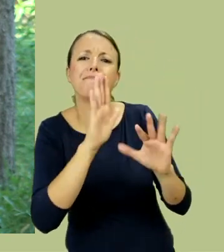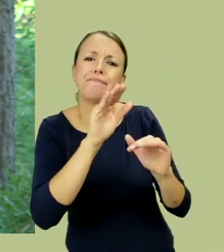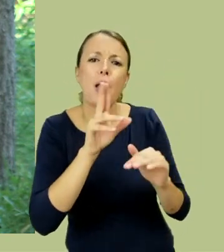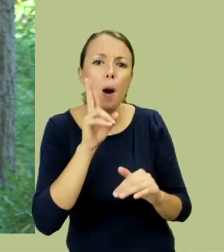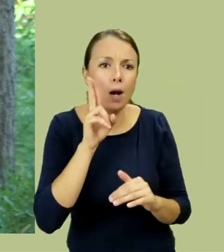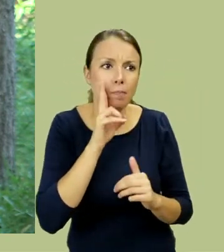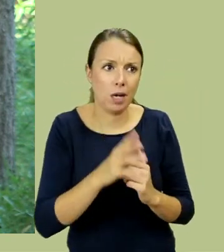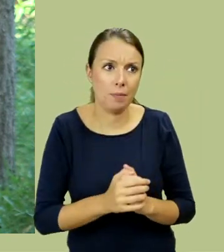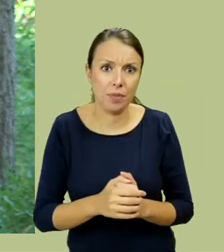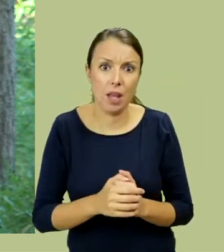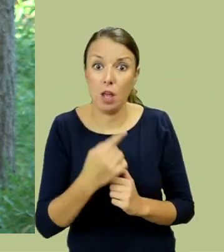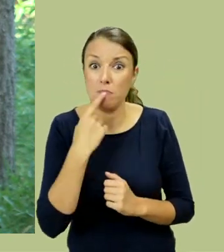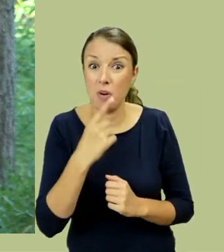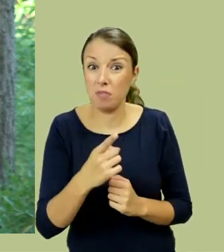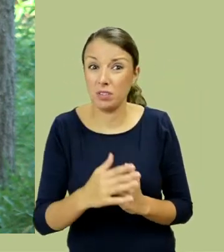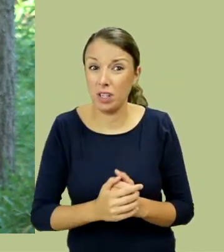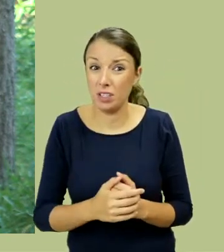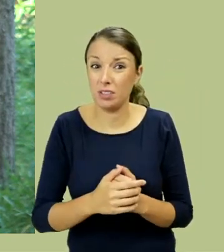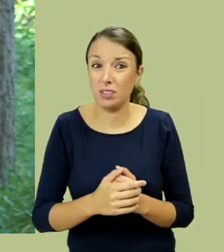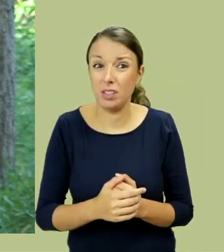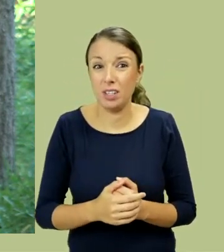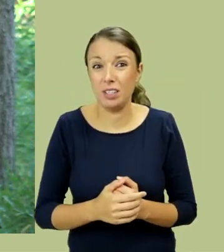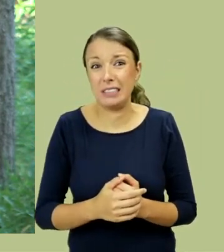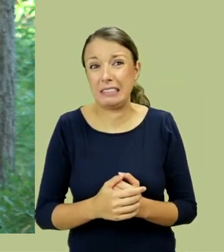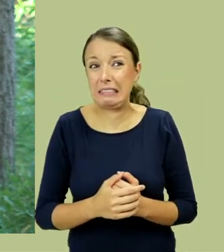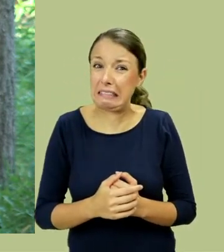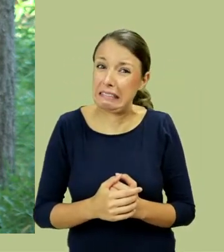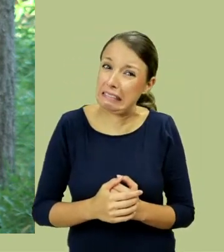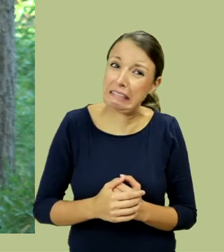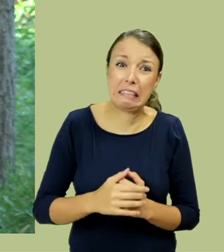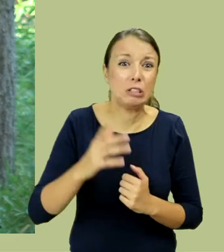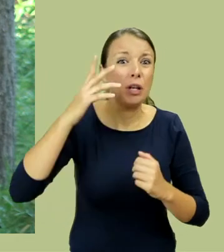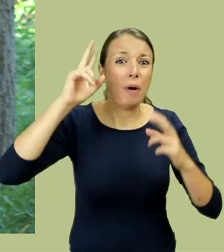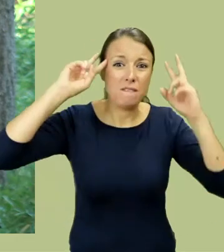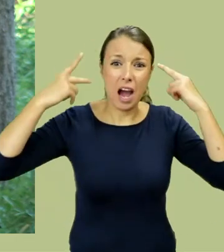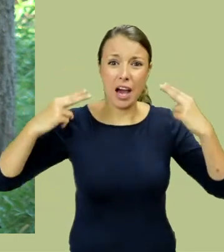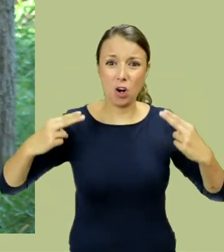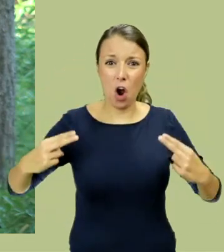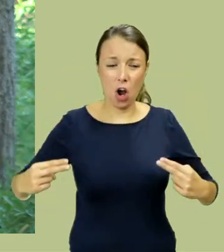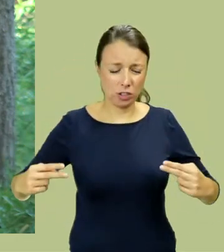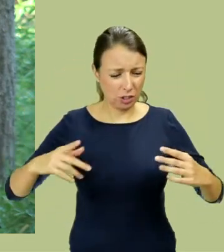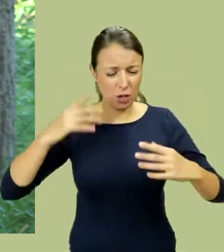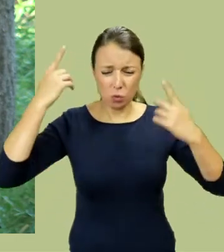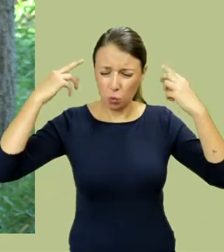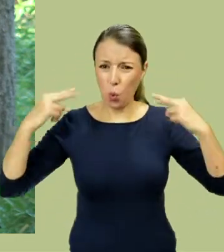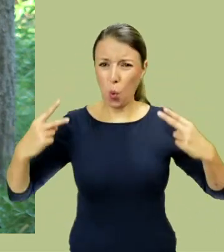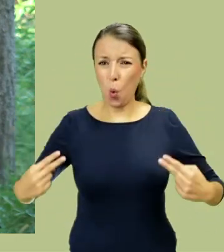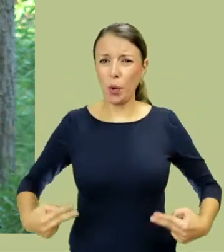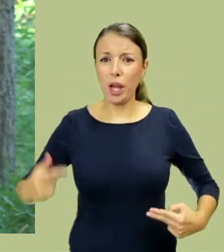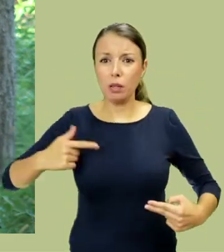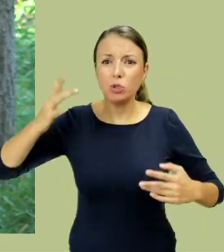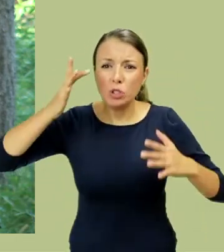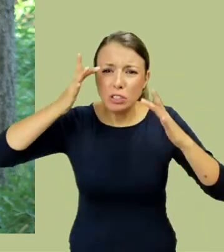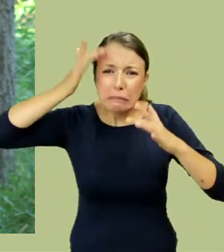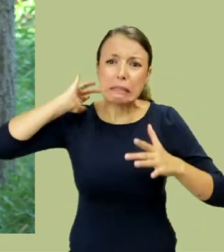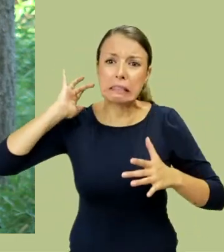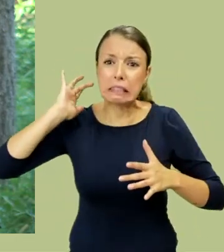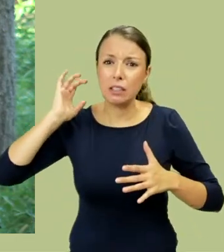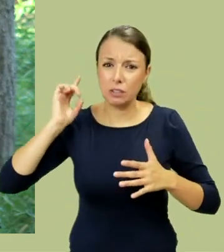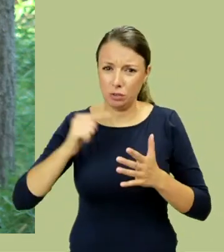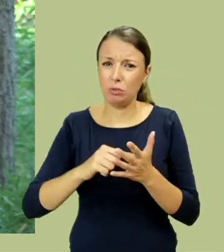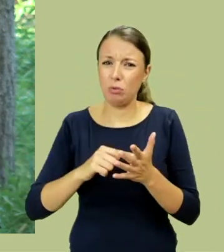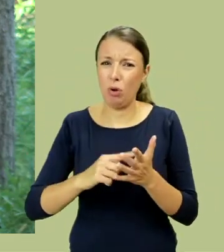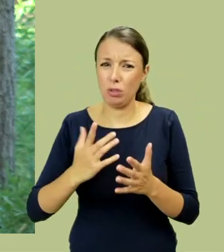do skóry przepiękne warkocze, które miała aż do kolan. Więc to są też takie właśnie te, można